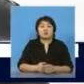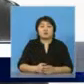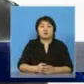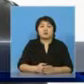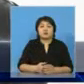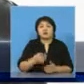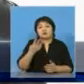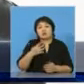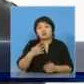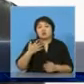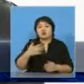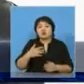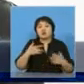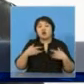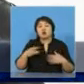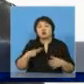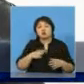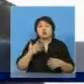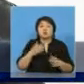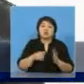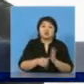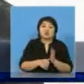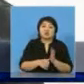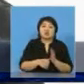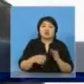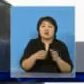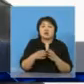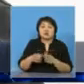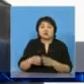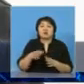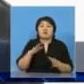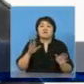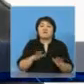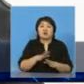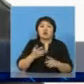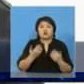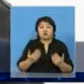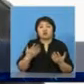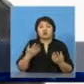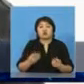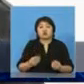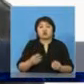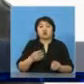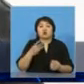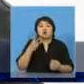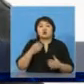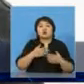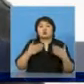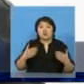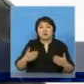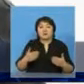40-шақты, 50-шақты артистер бар, 5-6 бригадан тұратын филармония. Бүгінгі күні 300-ден